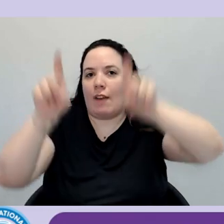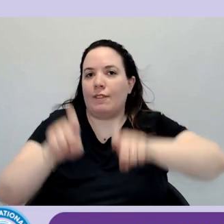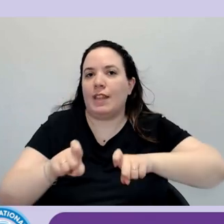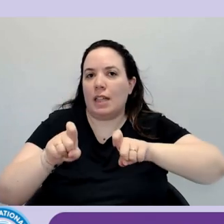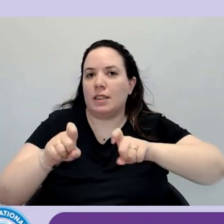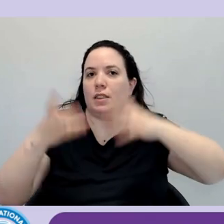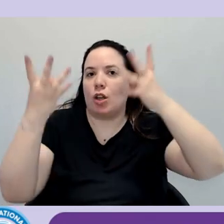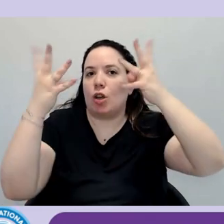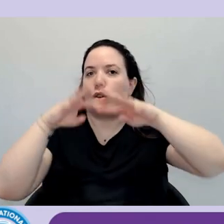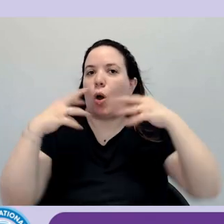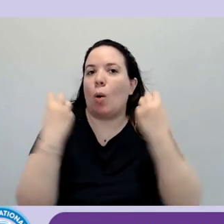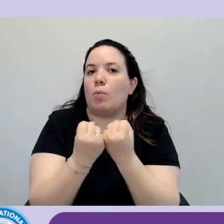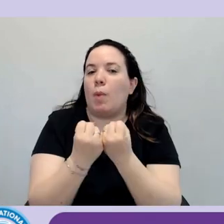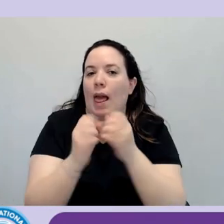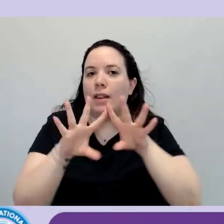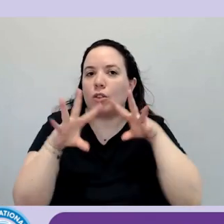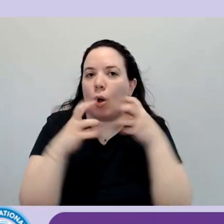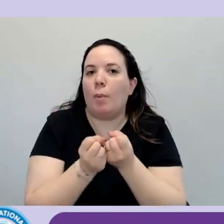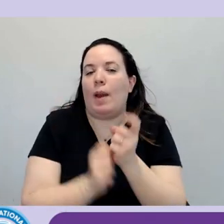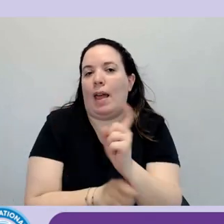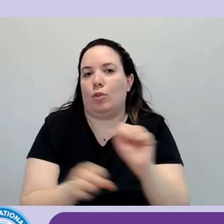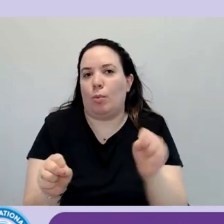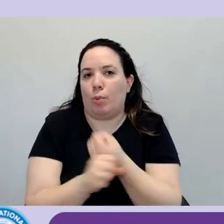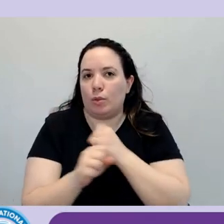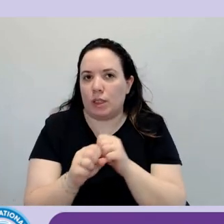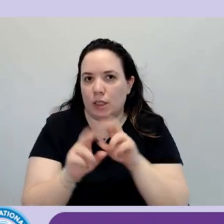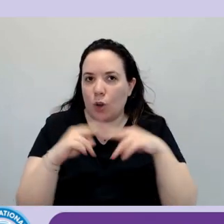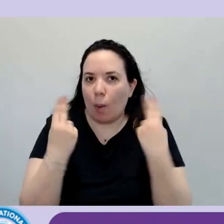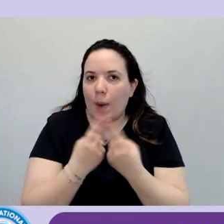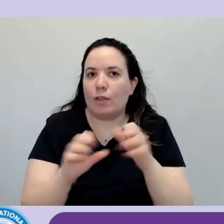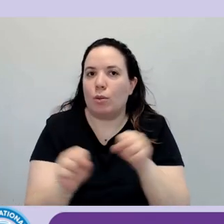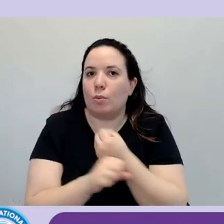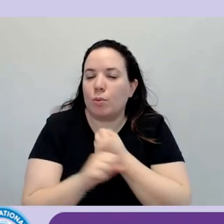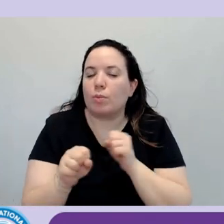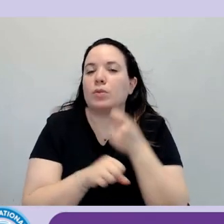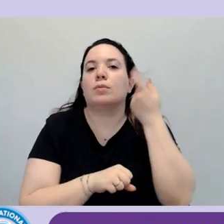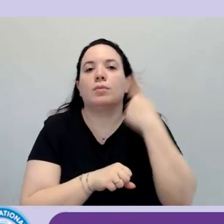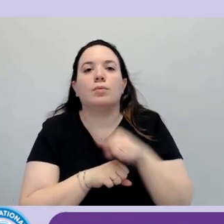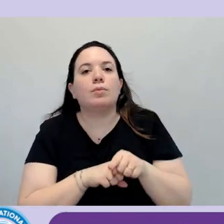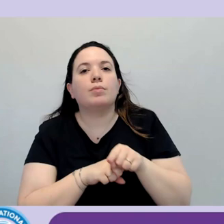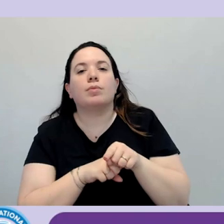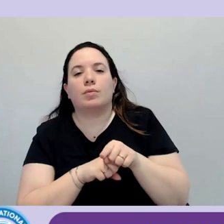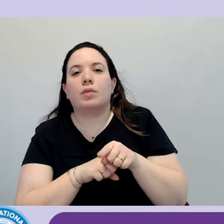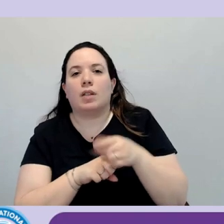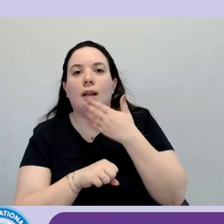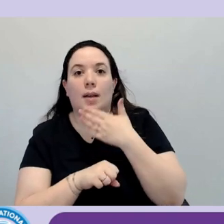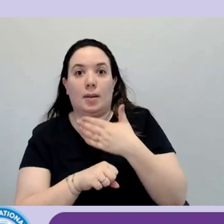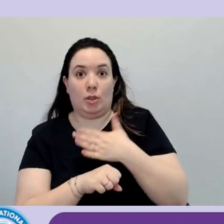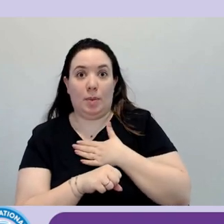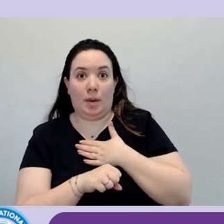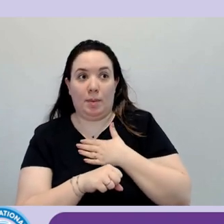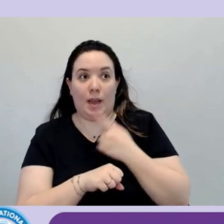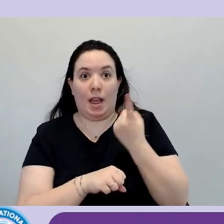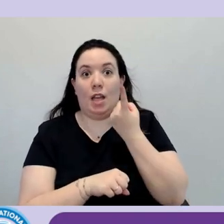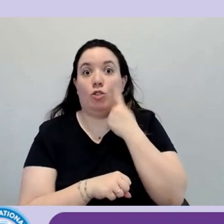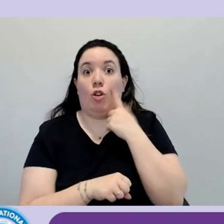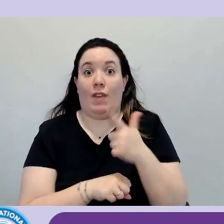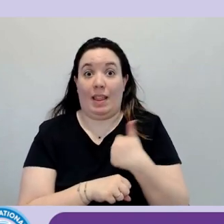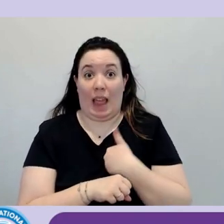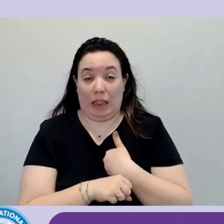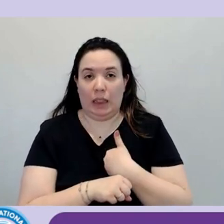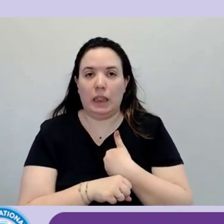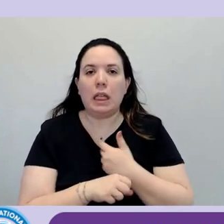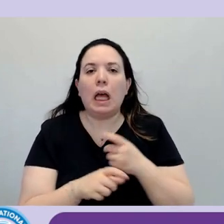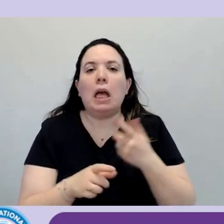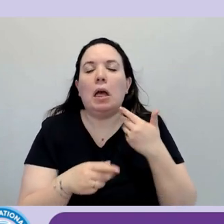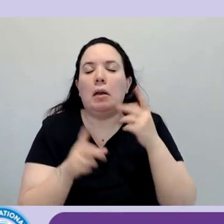addirittura appunto Può essere forviante perché per me non vedente che sto conducendo la verifica quell'oggetto neanche c'è quindi è